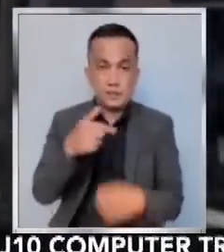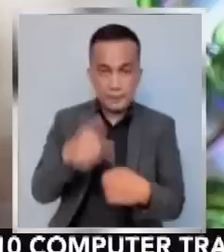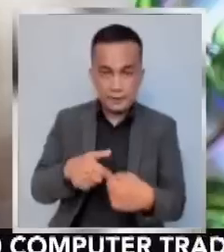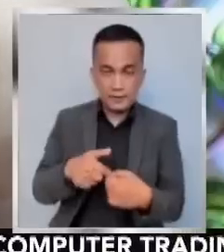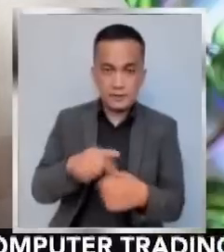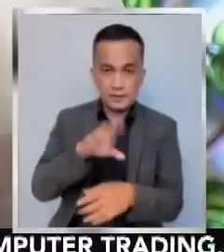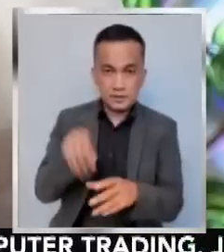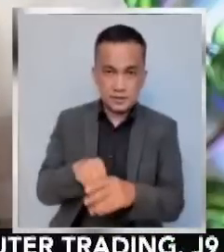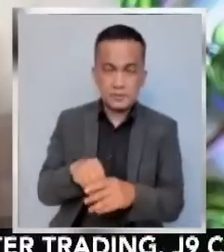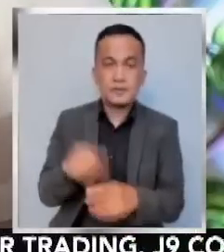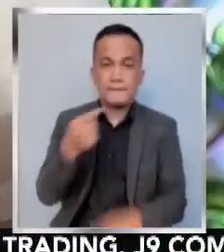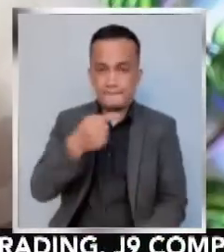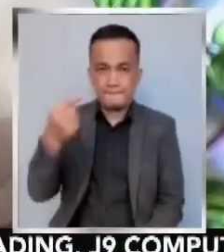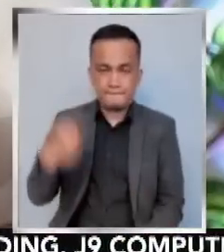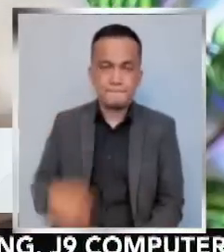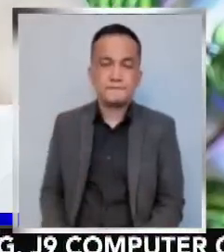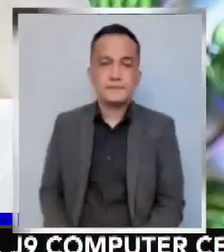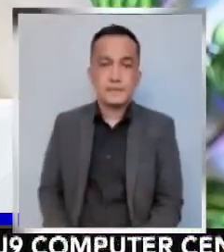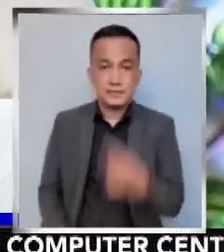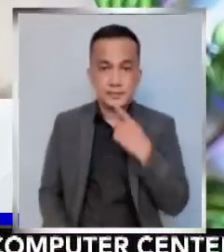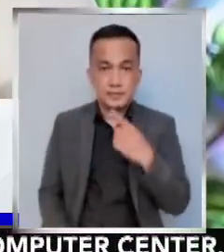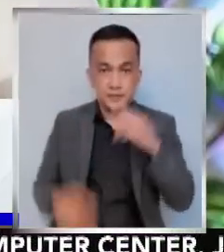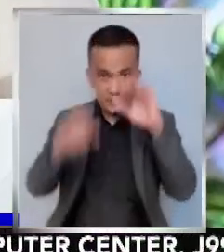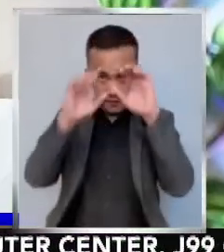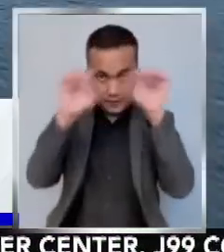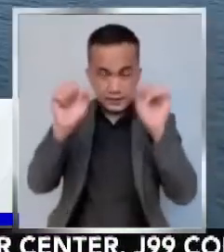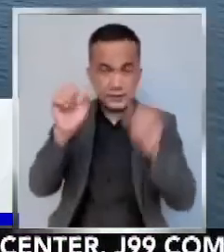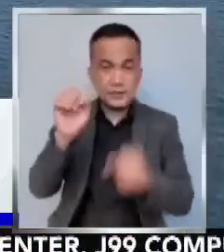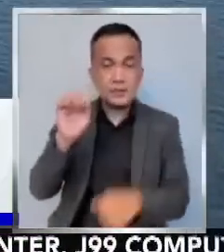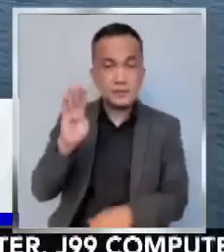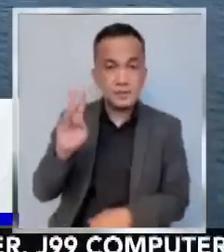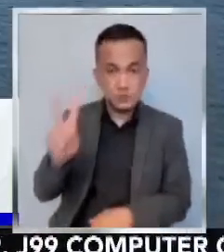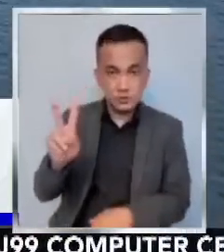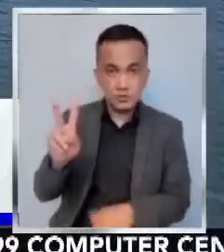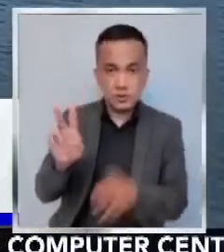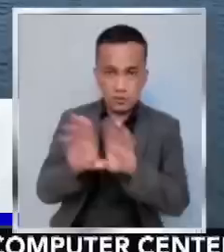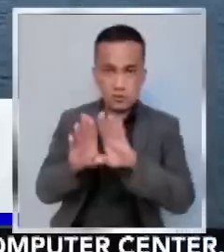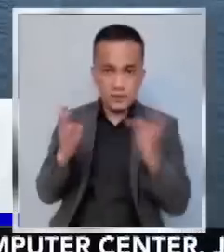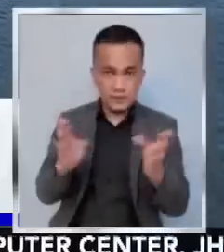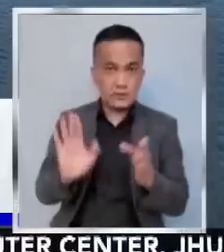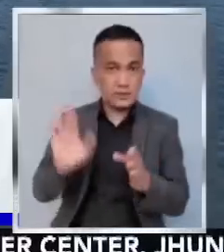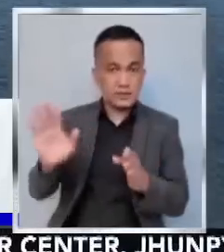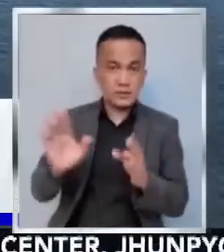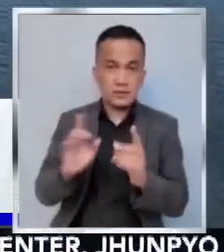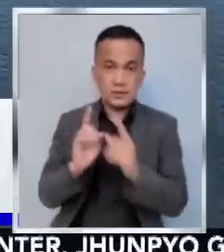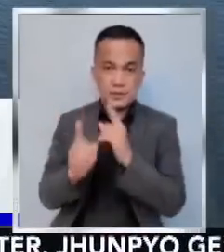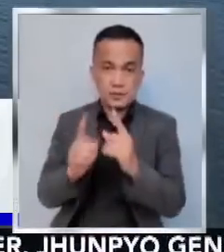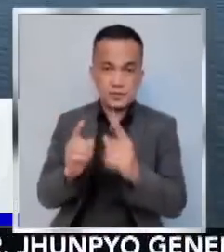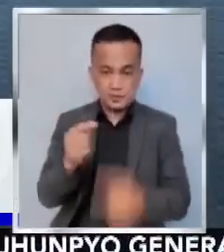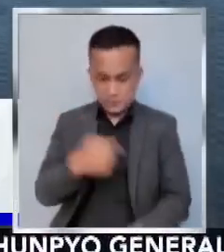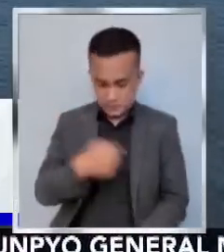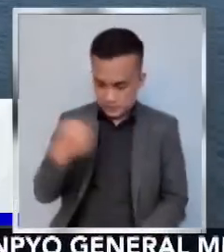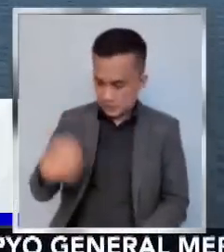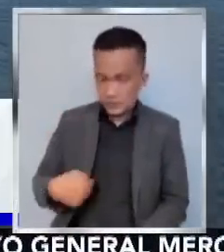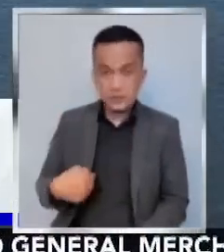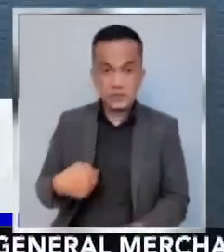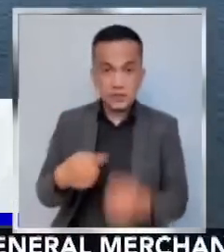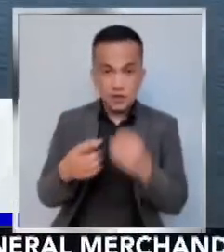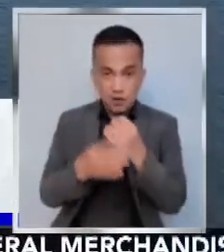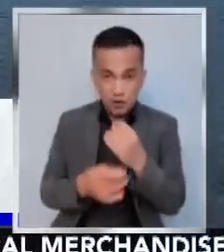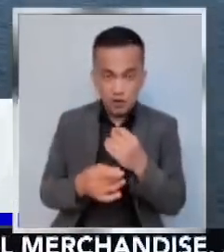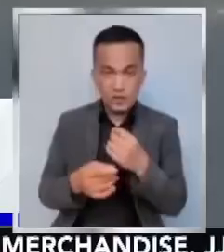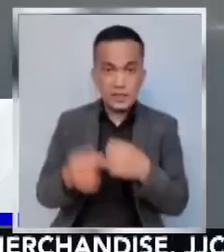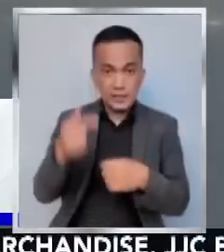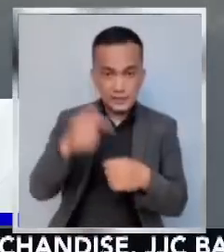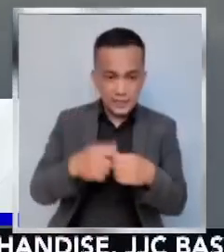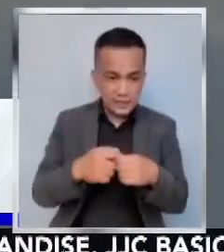Russia. Sinabi rin ni Pangulong Marcos sa panayam na bukas din siya sa muling pakikipag-usap sa China tungkol sa oil at gas exploration sa South China